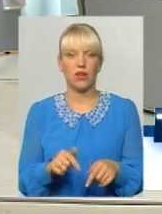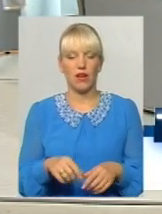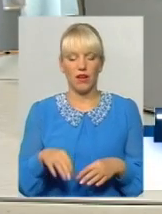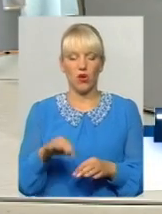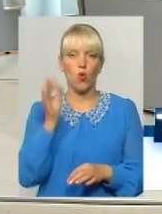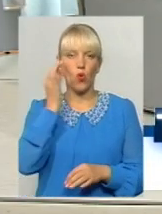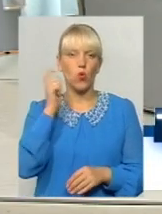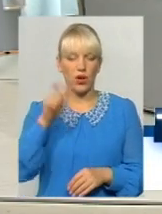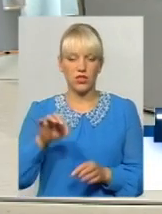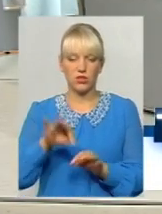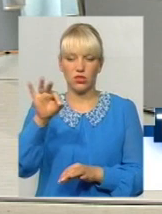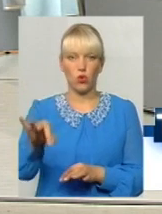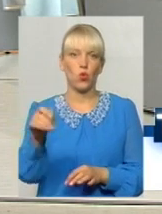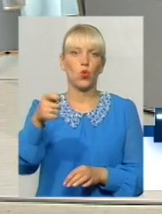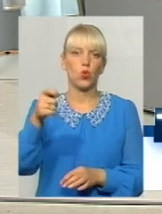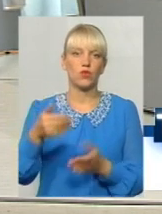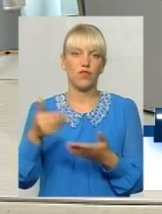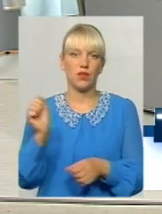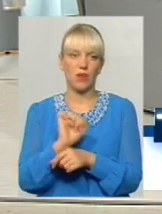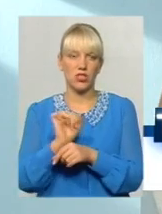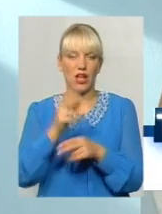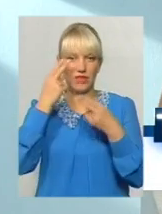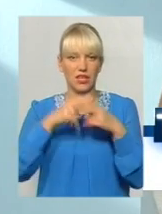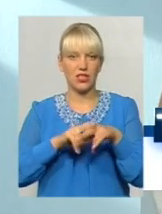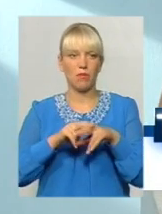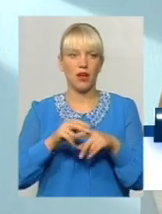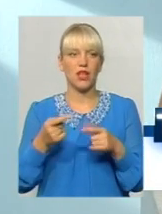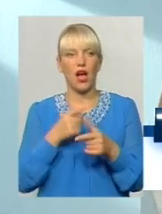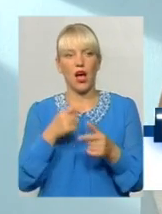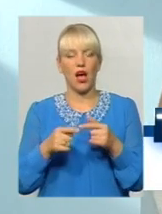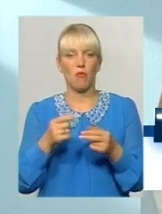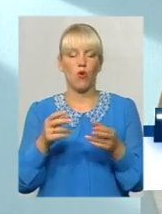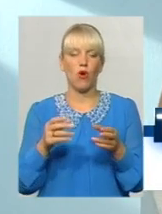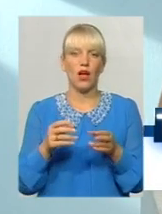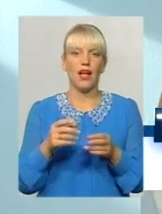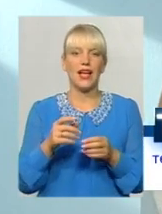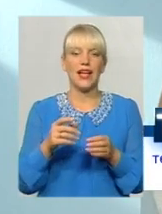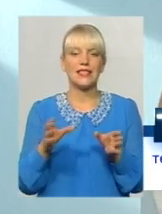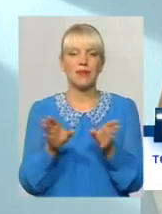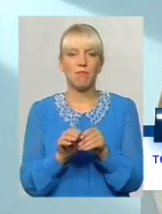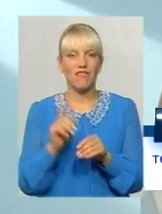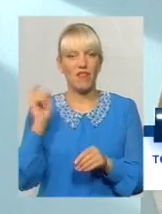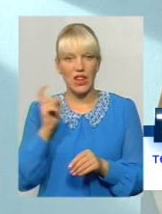машини і їде собі назад. В технічному паспорті вказано або співвласник, або власник українець, або є доручення.